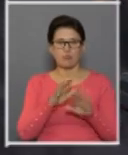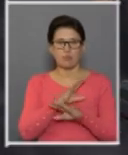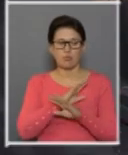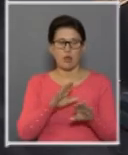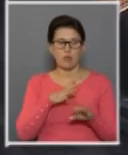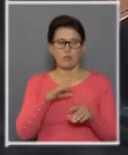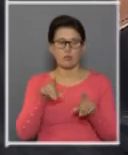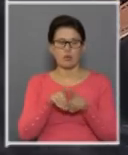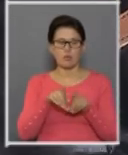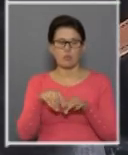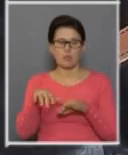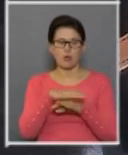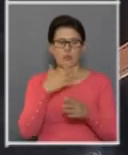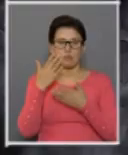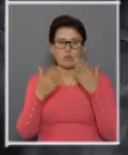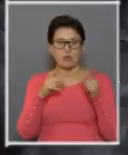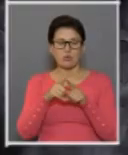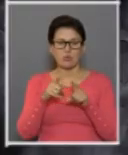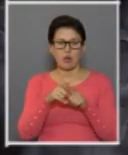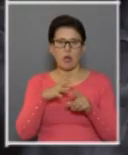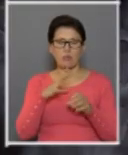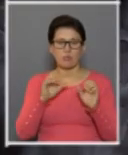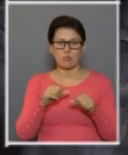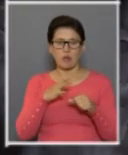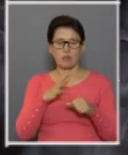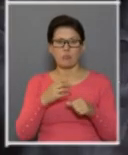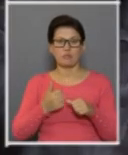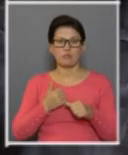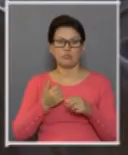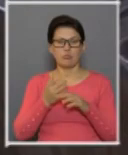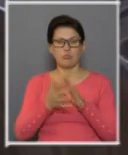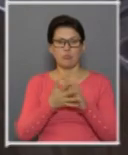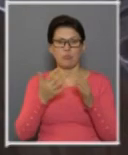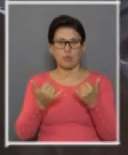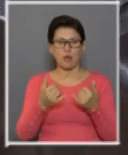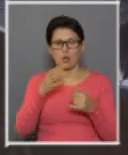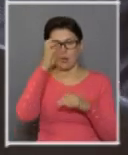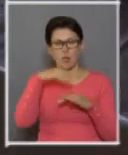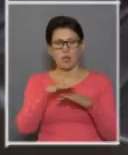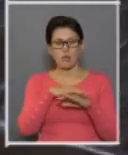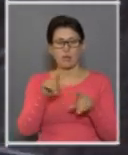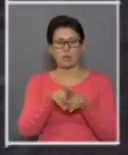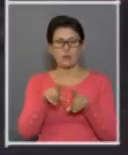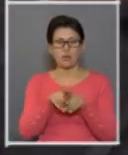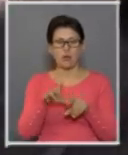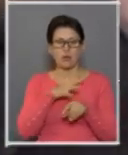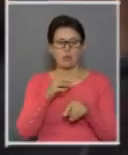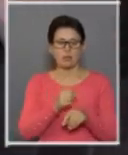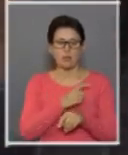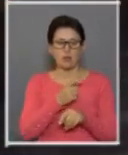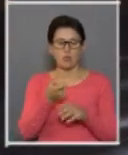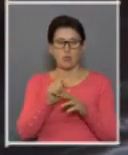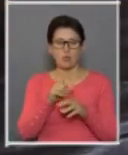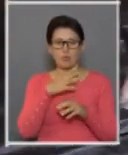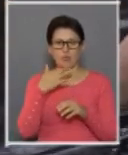емес, сондай-ақ жұрттың сұраған кебістерін де жасай аламын деп мақтануда. Ал бүгінде елімізде Шораулы сияқты шеберлер